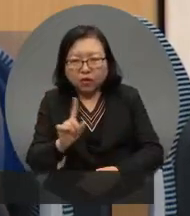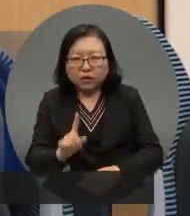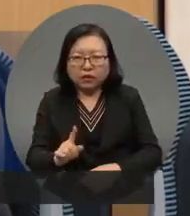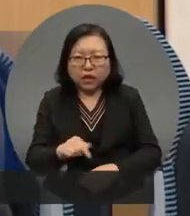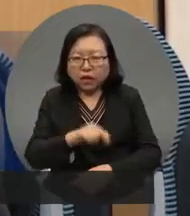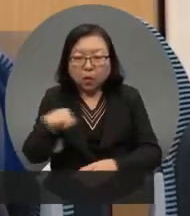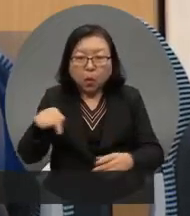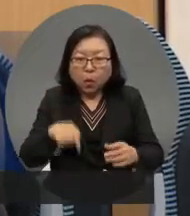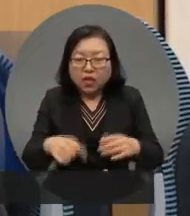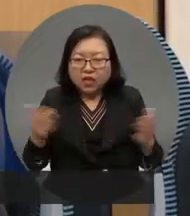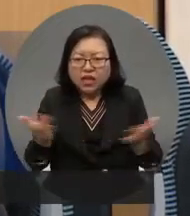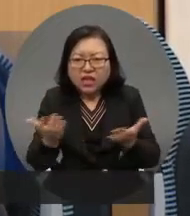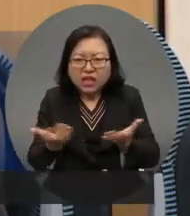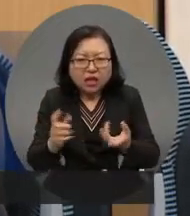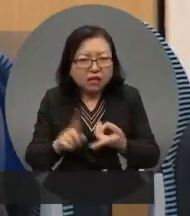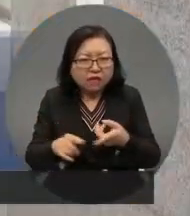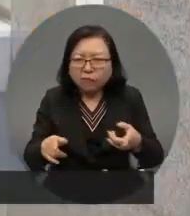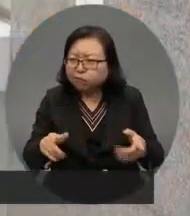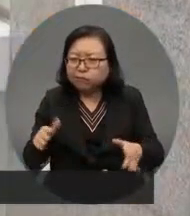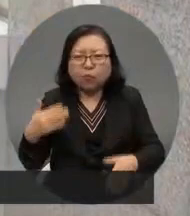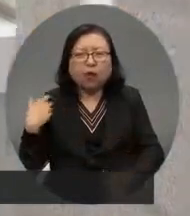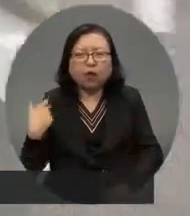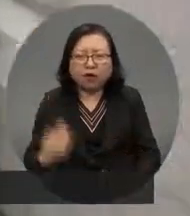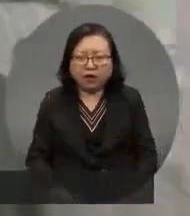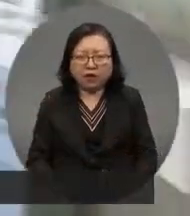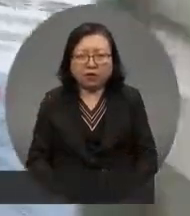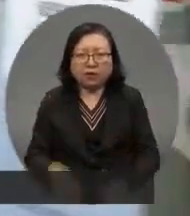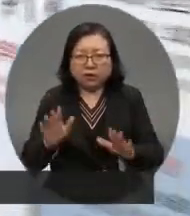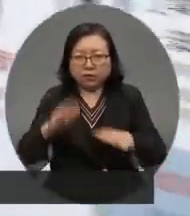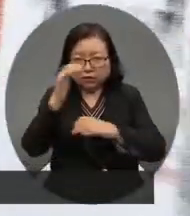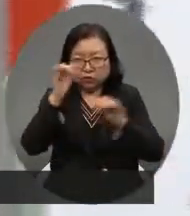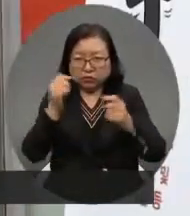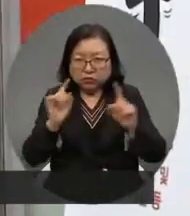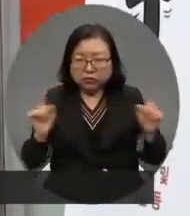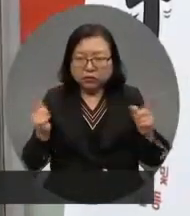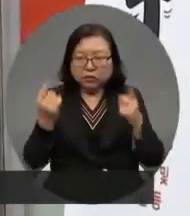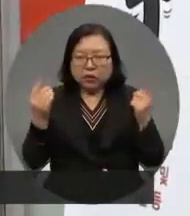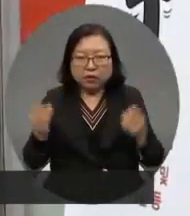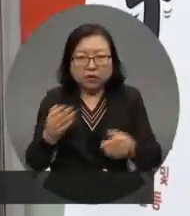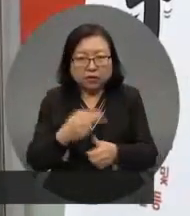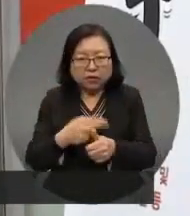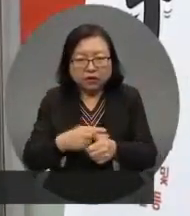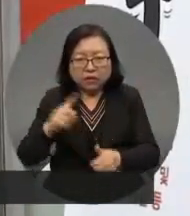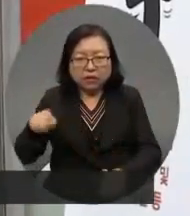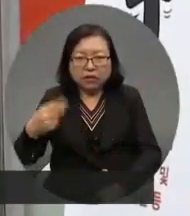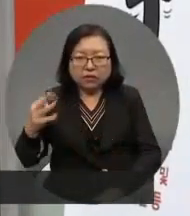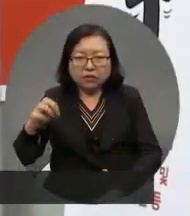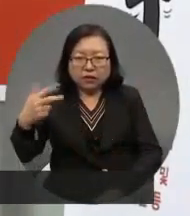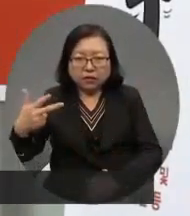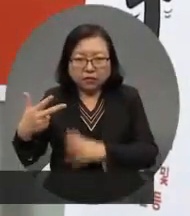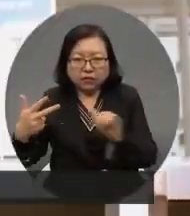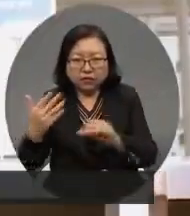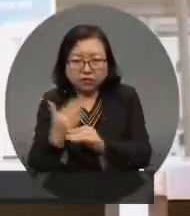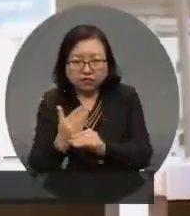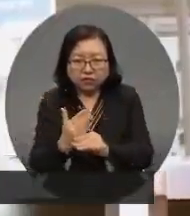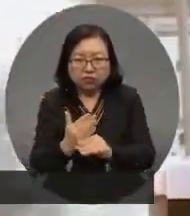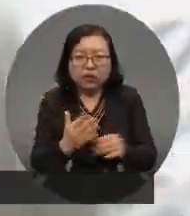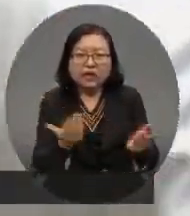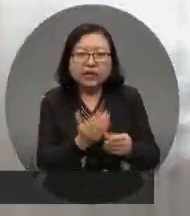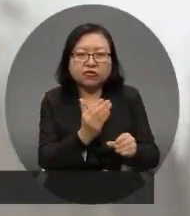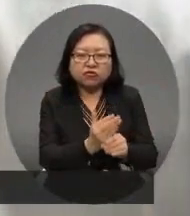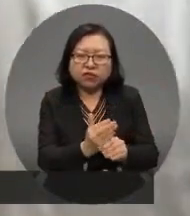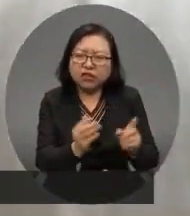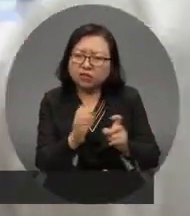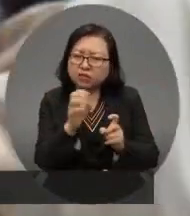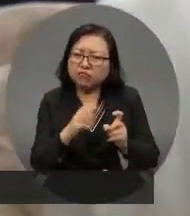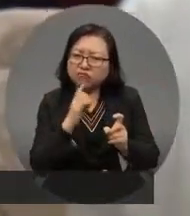정말 모르는 일을 해야 할 수밖에 없고. 현재 충북대병원 전공이 137명 가운데 현장을 지키고 있는 건 10%